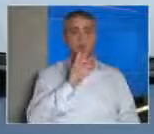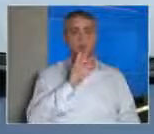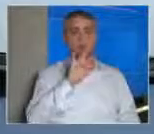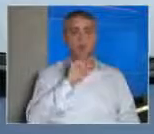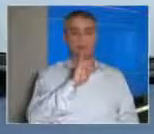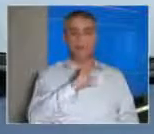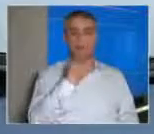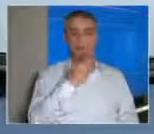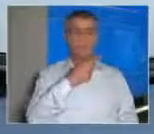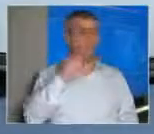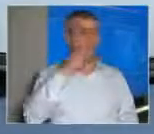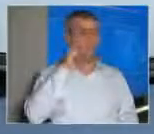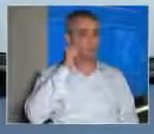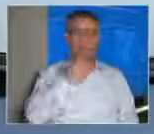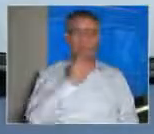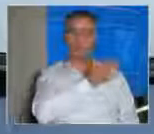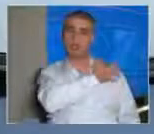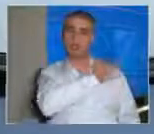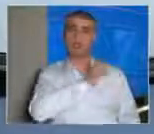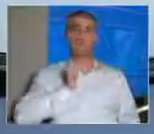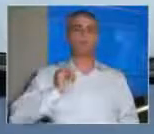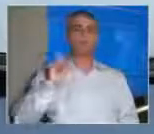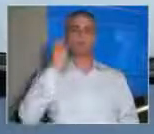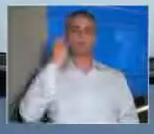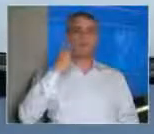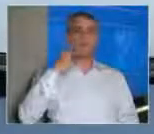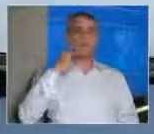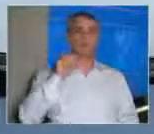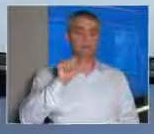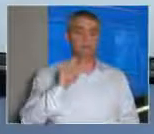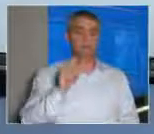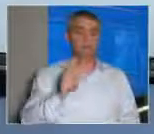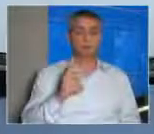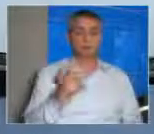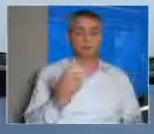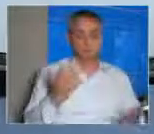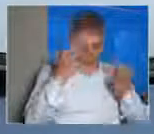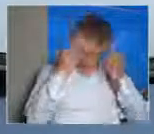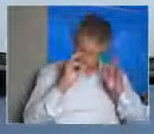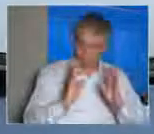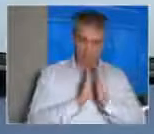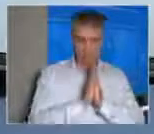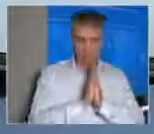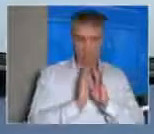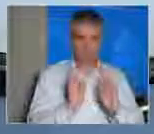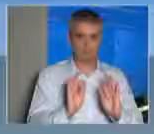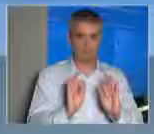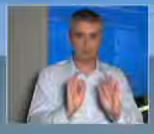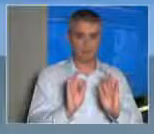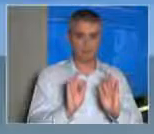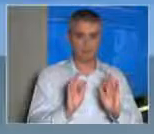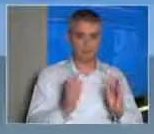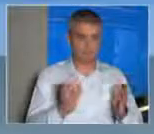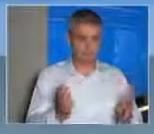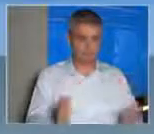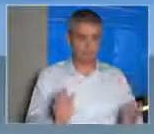שלנו, והיא אומרת גבי אשכנזי, ואז הוא אומר לה, רב אלוף במילואים גבי אשכנזי. עכשיו, כבודו באמת במקום מונח, אבל בוא,